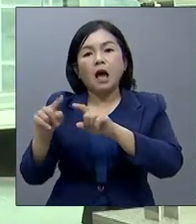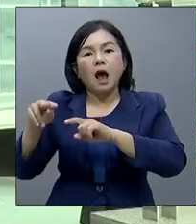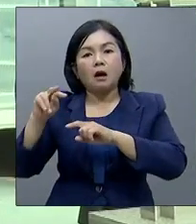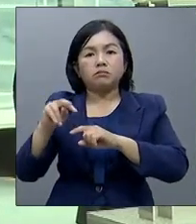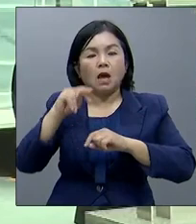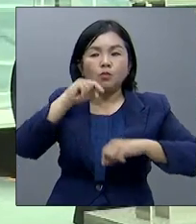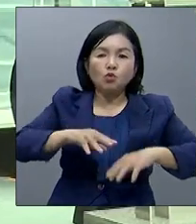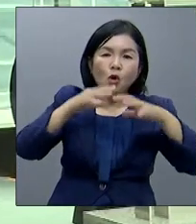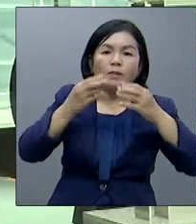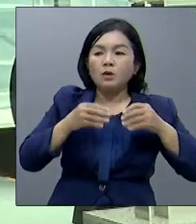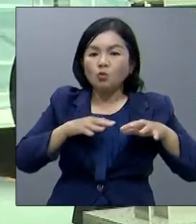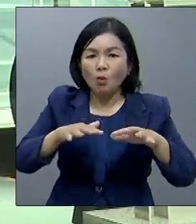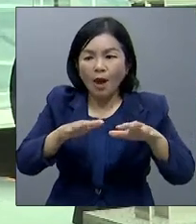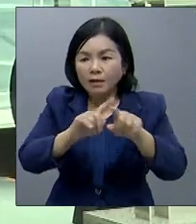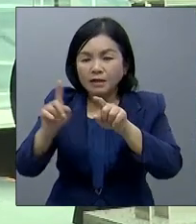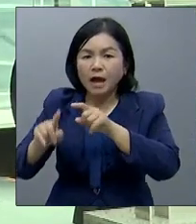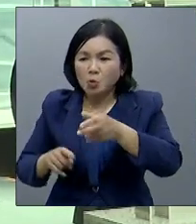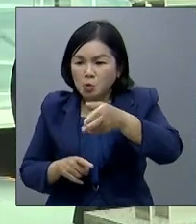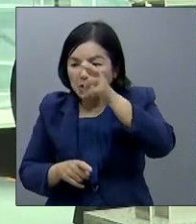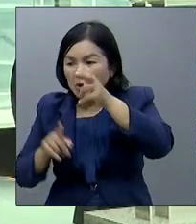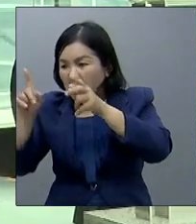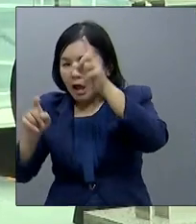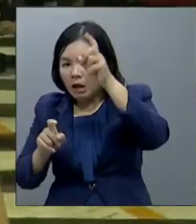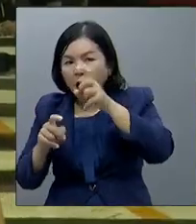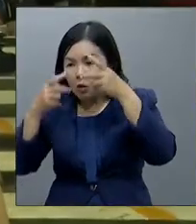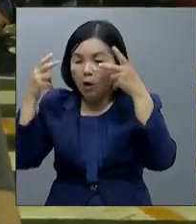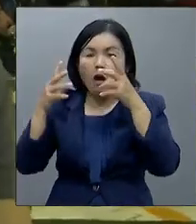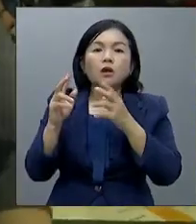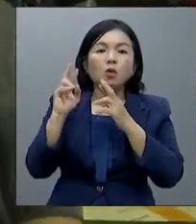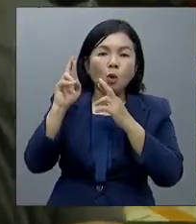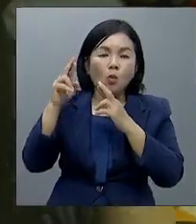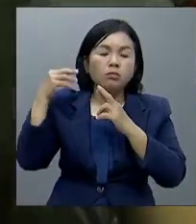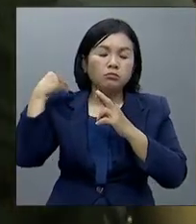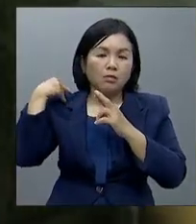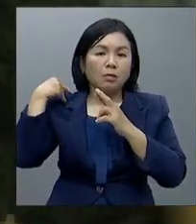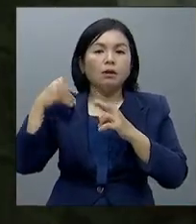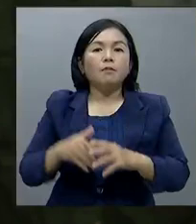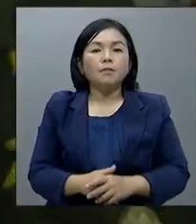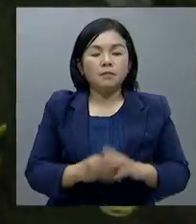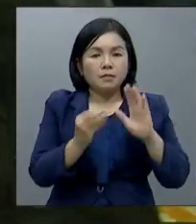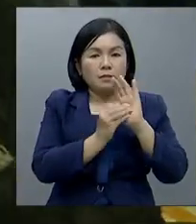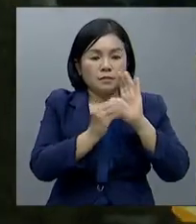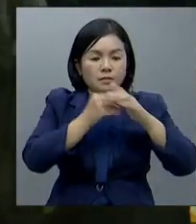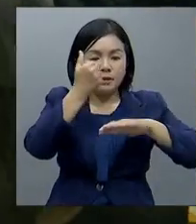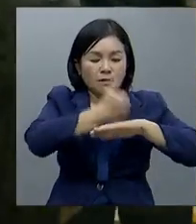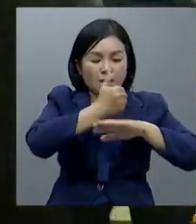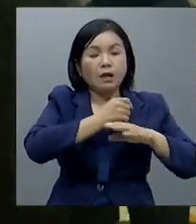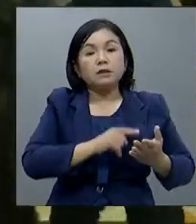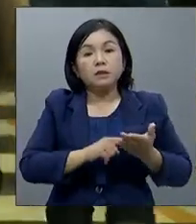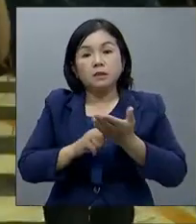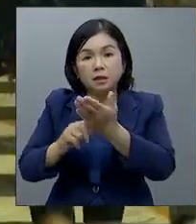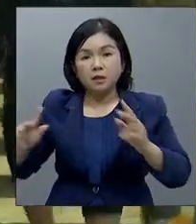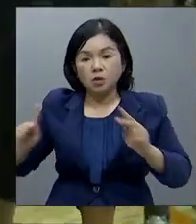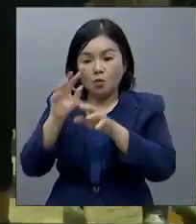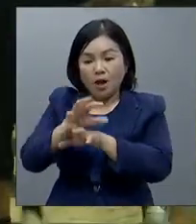อาชญากรรมหรือว่าข้อมูลอื่นเนี่ยนี่ก็ต้องระมัดระวังกัน นอกจากนี้ผู้ว่ากทม.ยังเสนอให้กระทรวงมหาดไทยตรวจสอบ